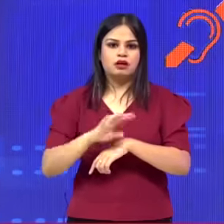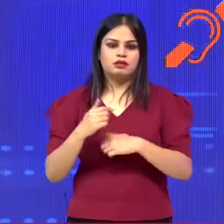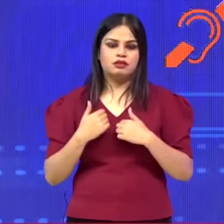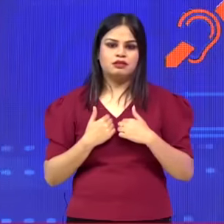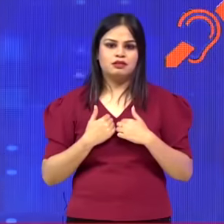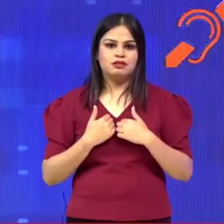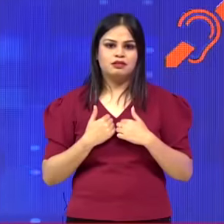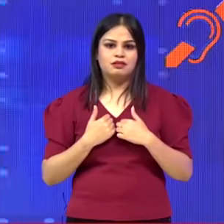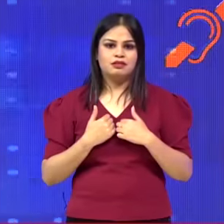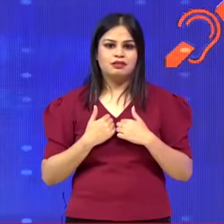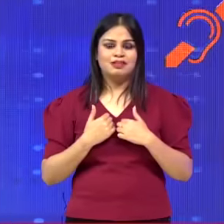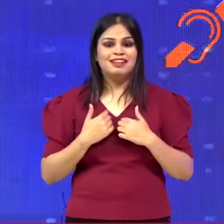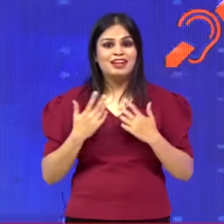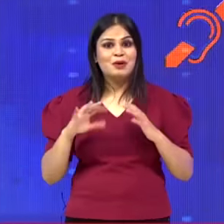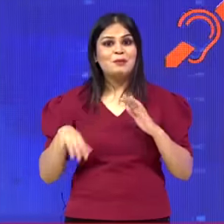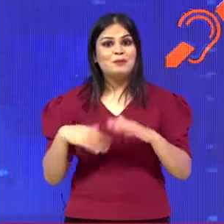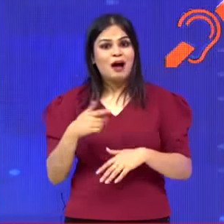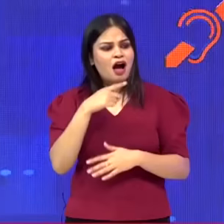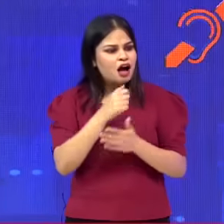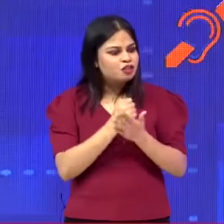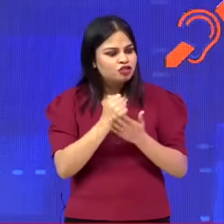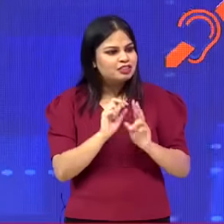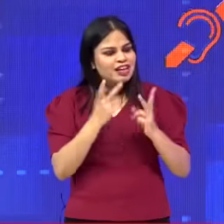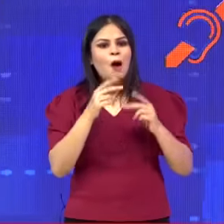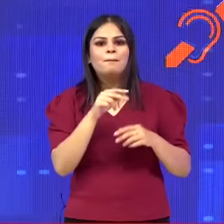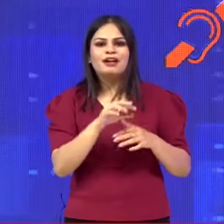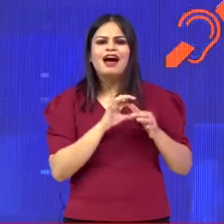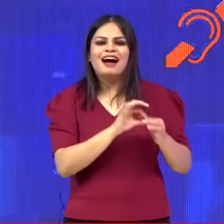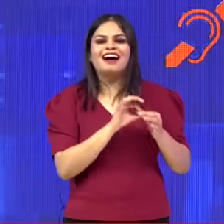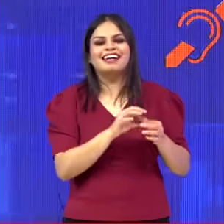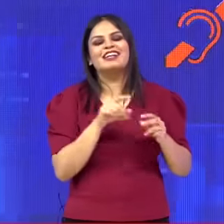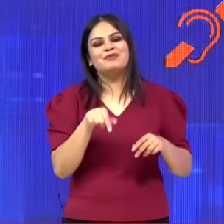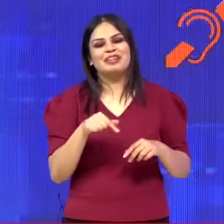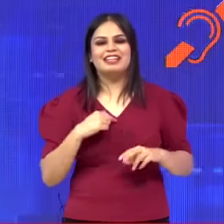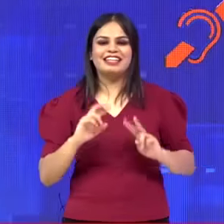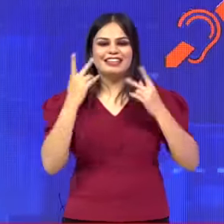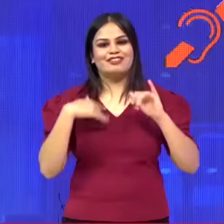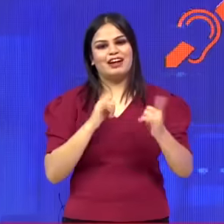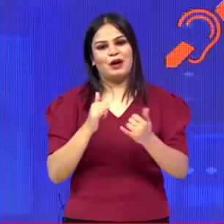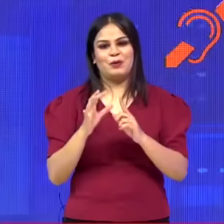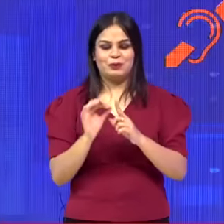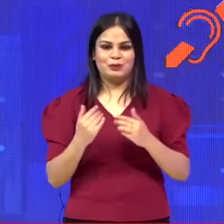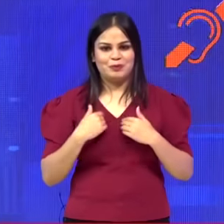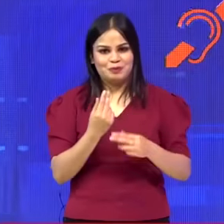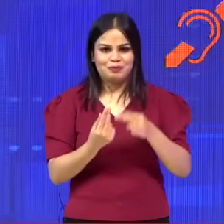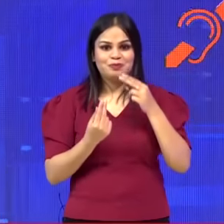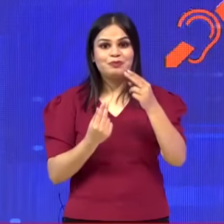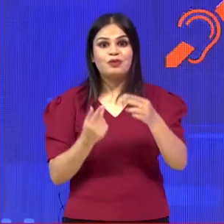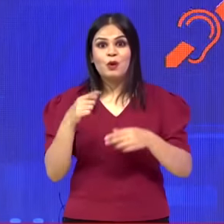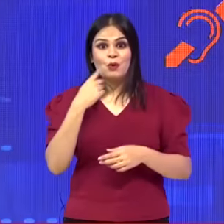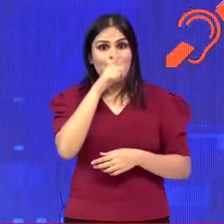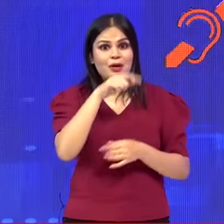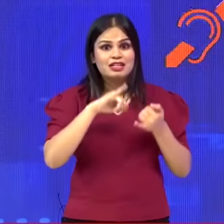दिस यू आर ट्राइंग टू पे मी फॉर दिस, सो दैट इज़ द कनेक्ट दैट वी हैव। ये संजू ने भी बहुत